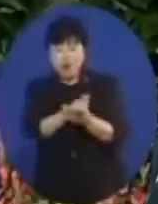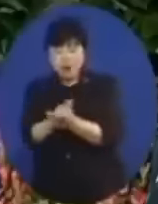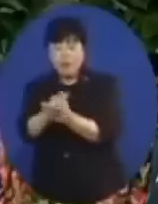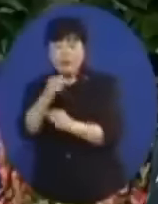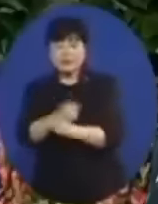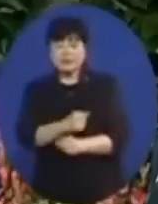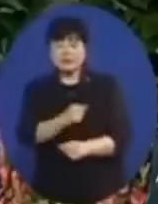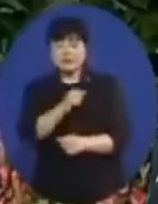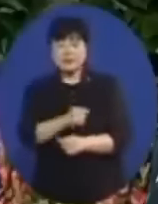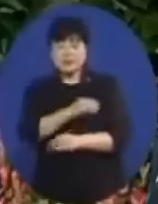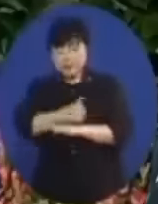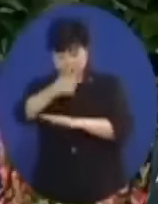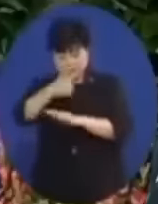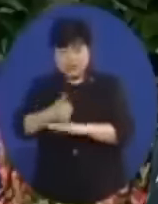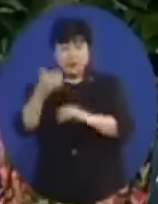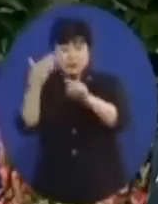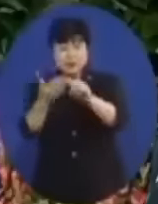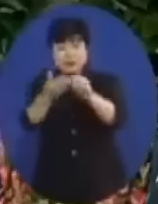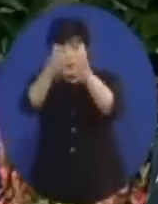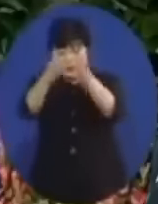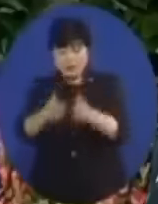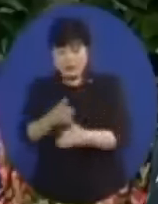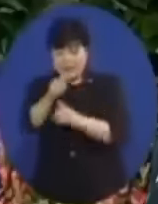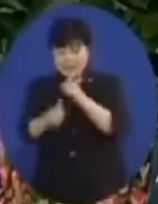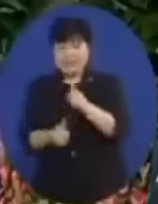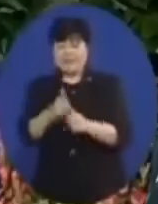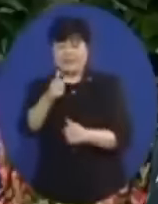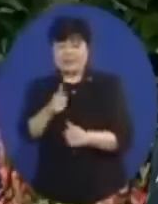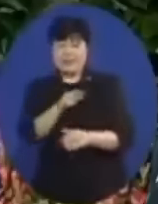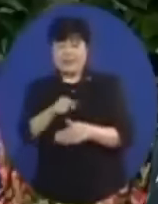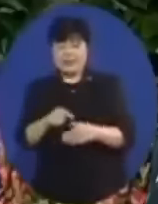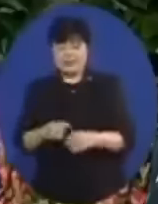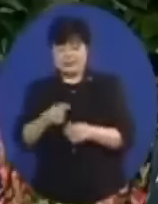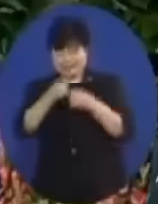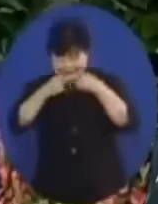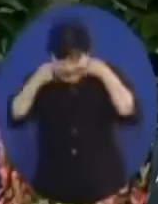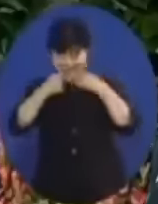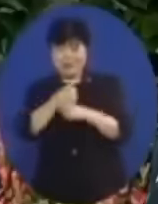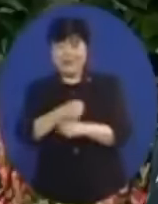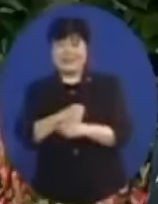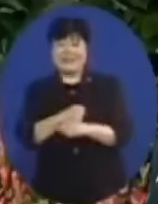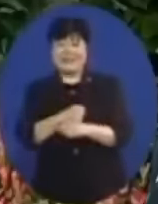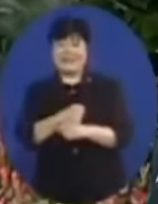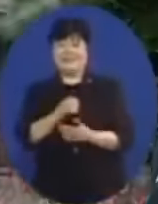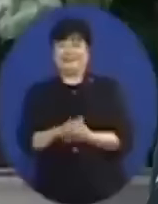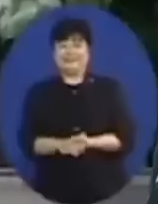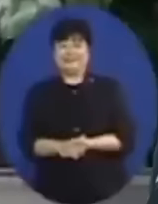하신 우리 주 예수 그리스도로 말미암아 하나님 안에서 또한 즐거워하느니라.